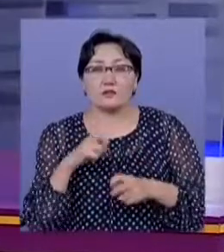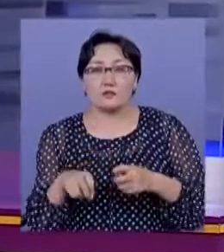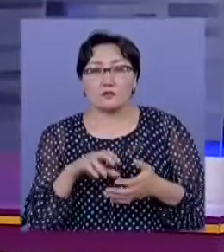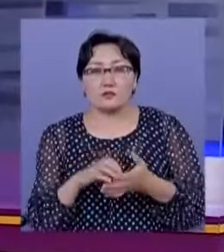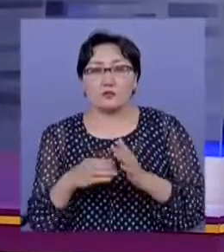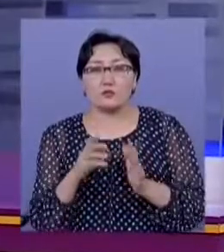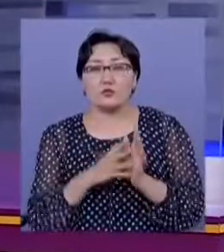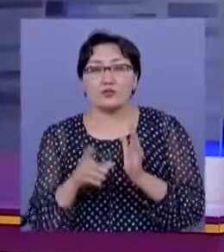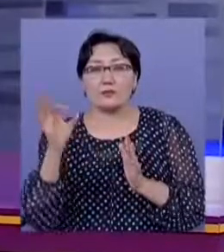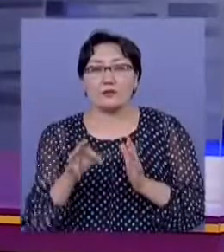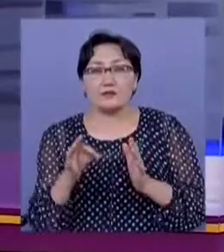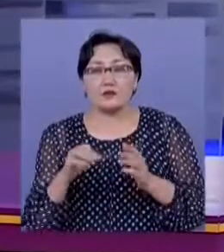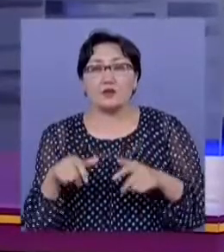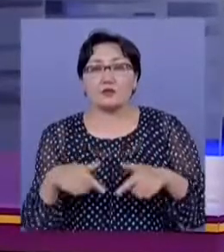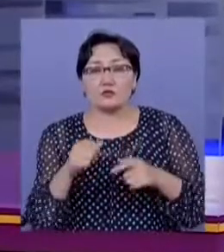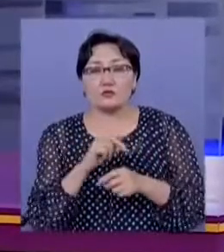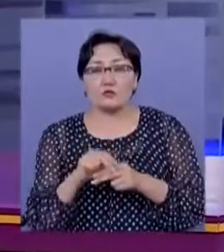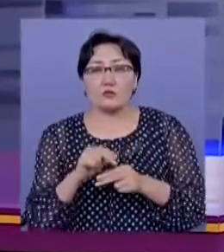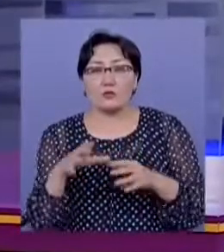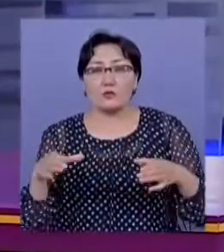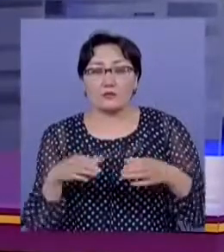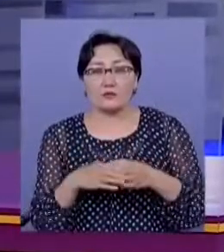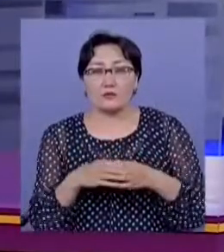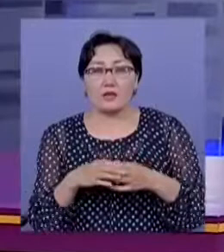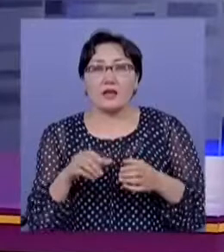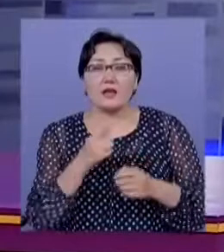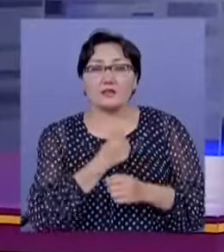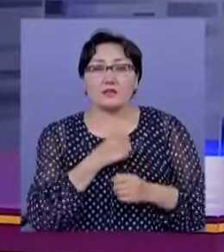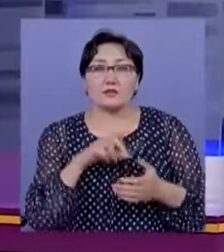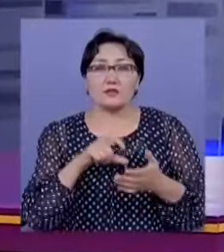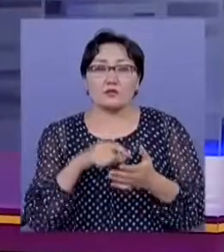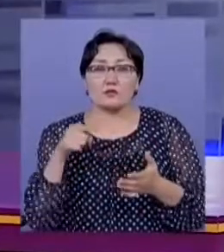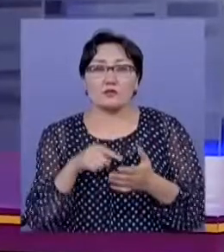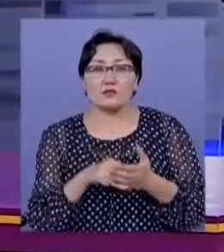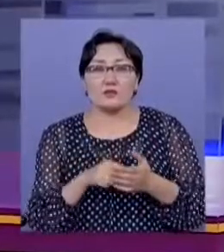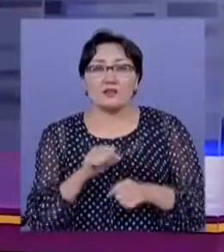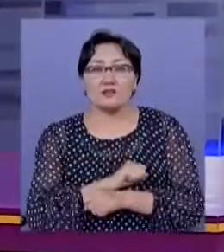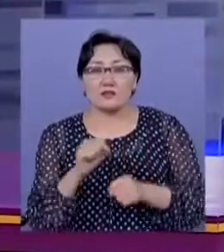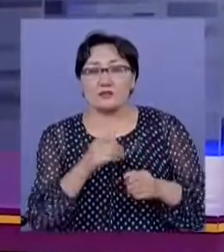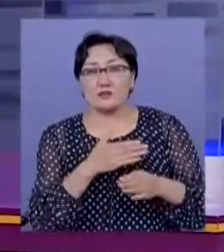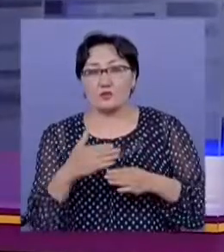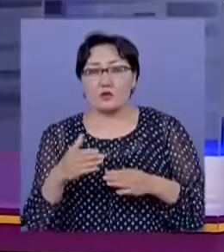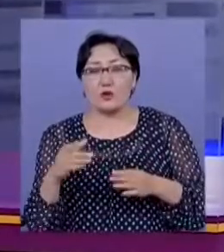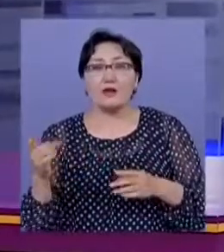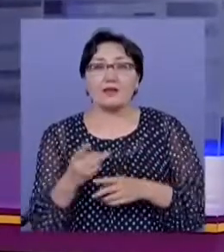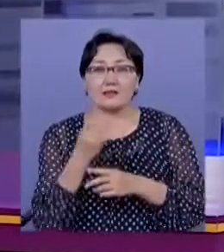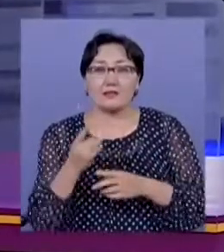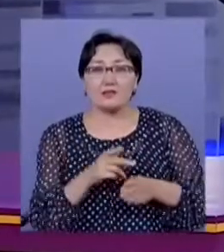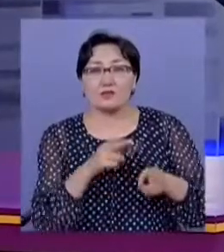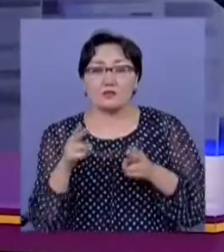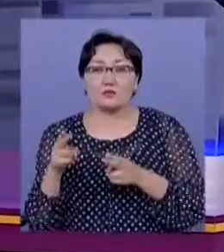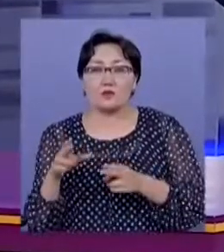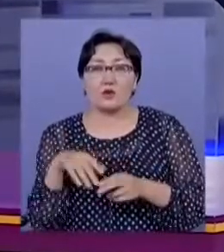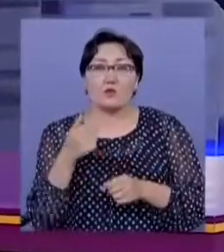90% жөнделген. Министрлерден құралған топ әскери қалашықты жарылыстан соң алғаш рет тілшілермен бірге аралады. Ал